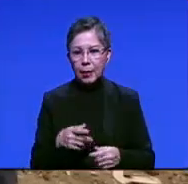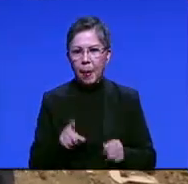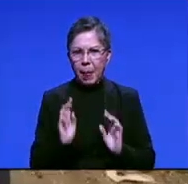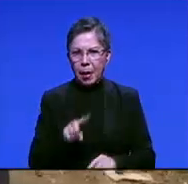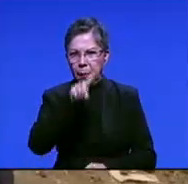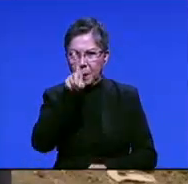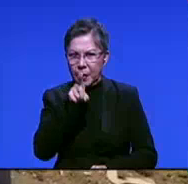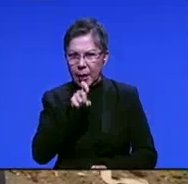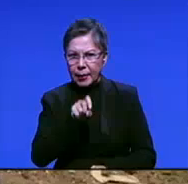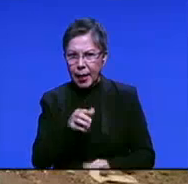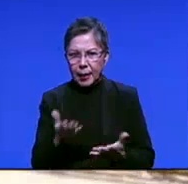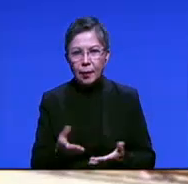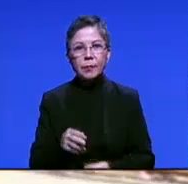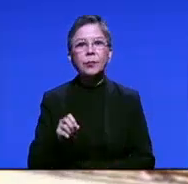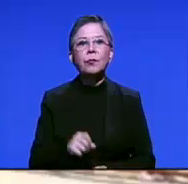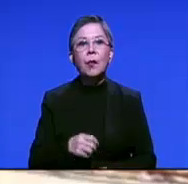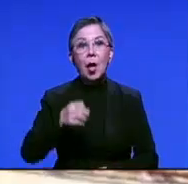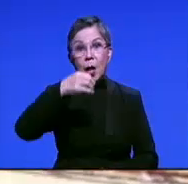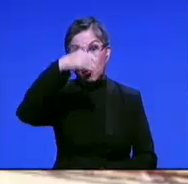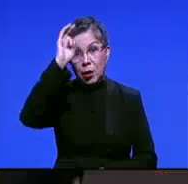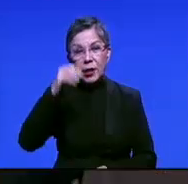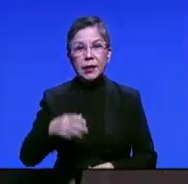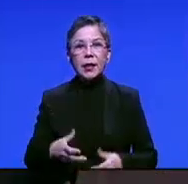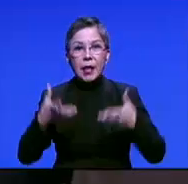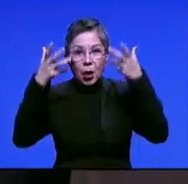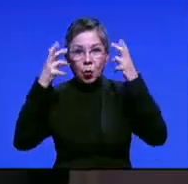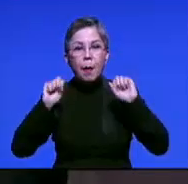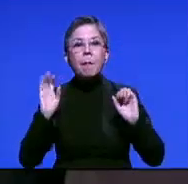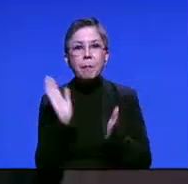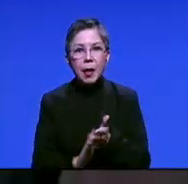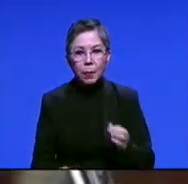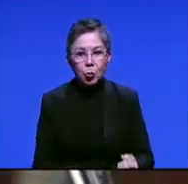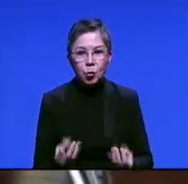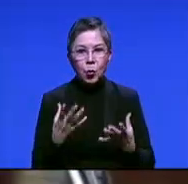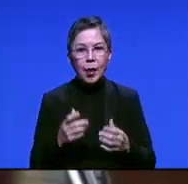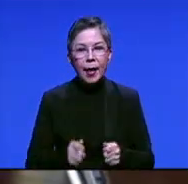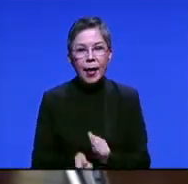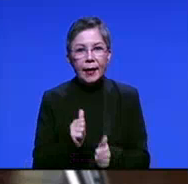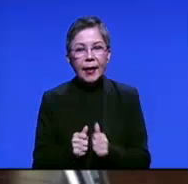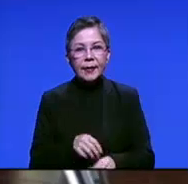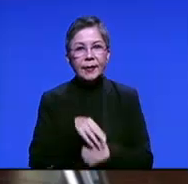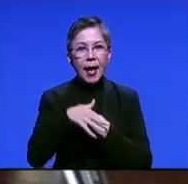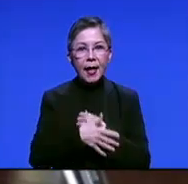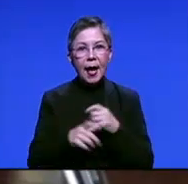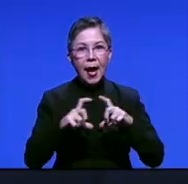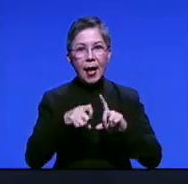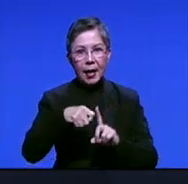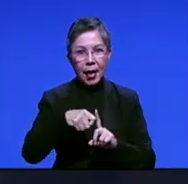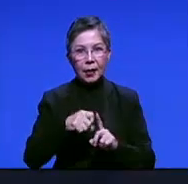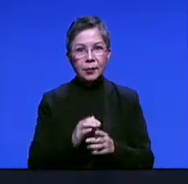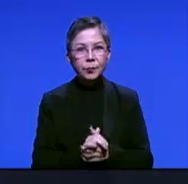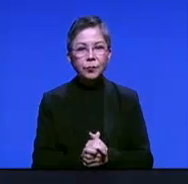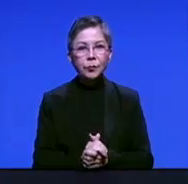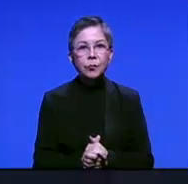tanya. Sebelumnya petugas kepolisian Resort Garut Jawa Barat pernah mengungkap hasil tes darah AK.